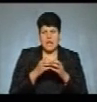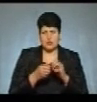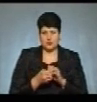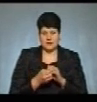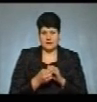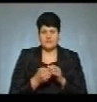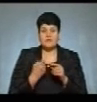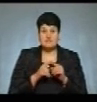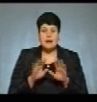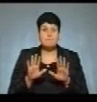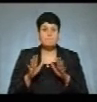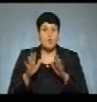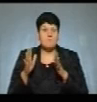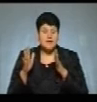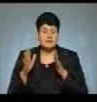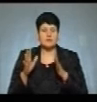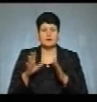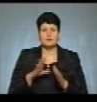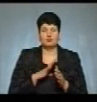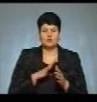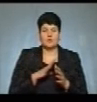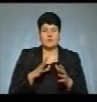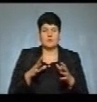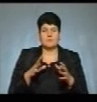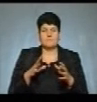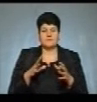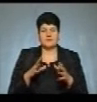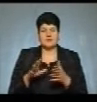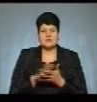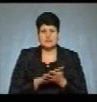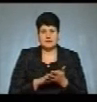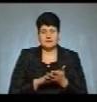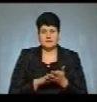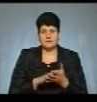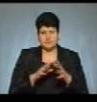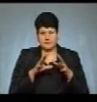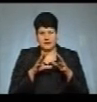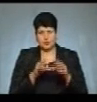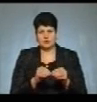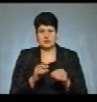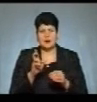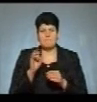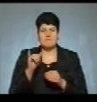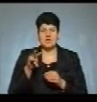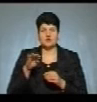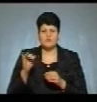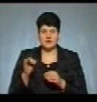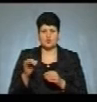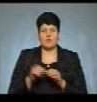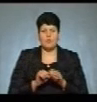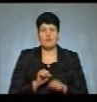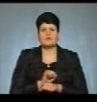тому що в цей момент відбувалося придушення, по-перше, більшовицького повстання на заводі «Арсенал», а